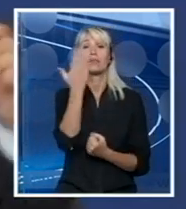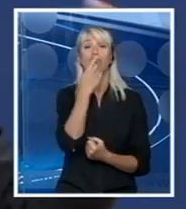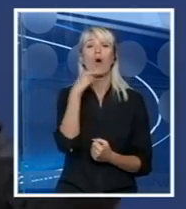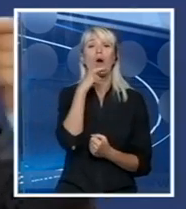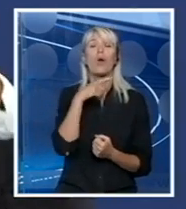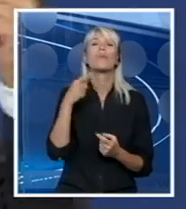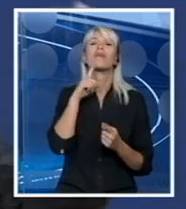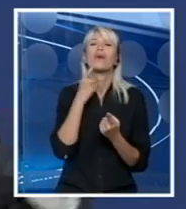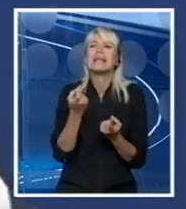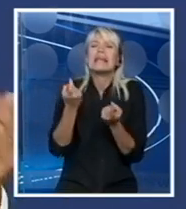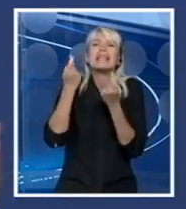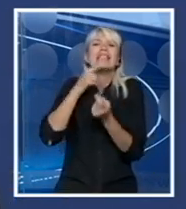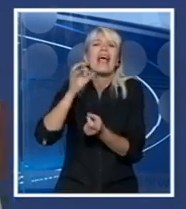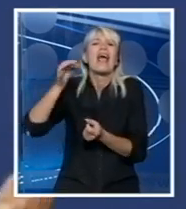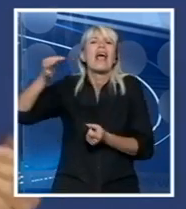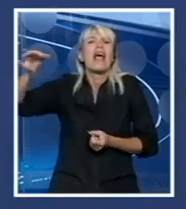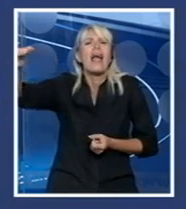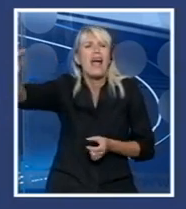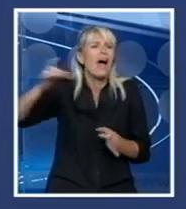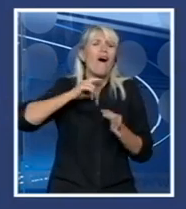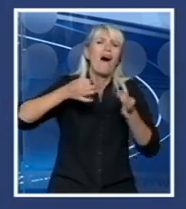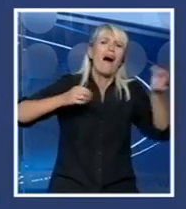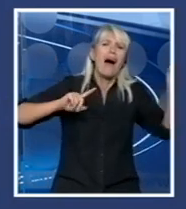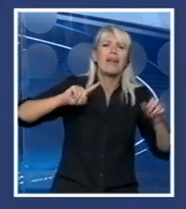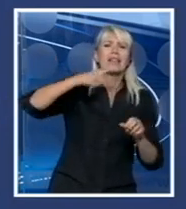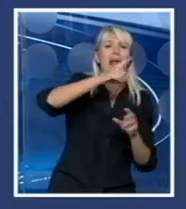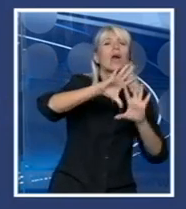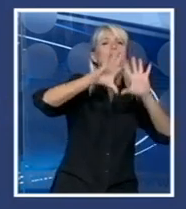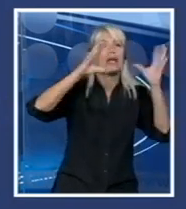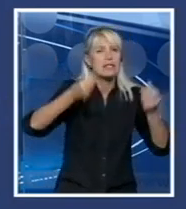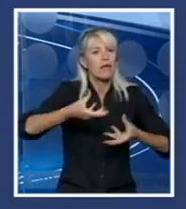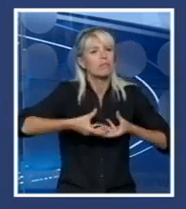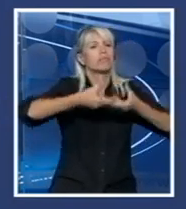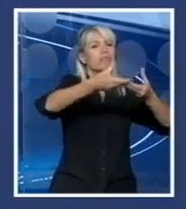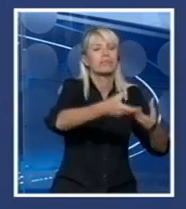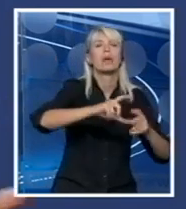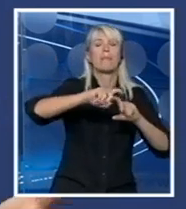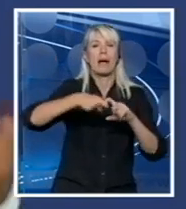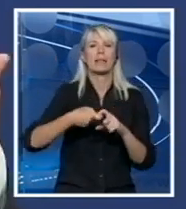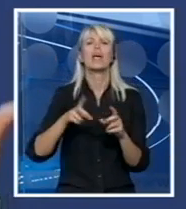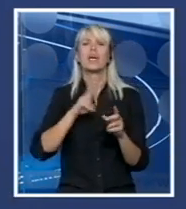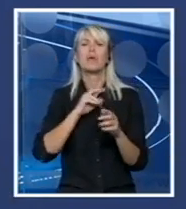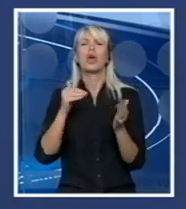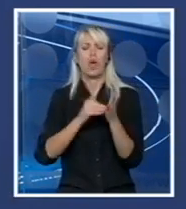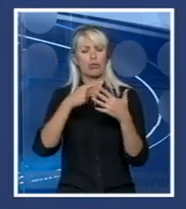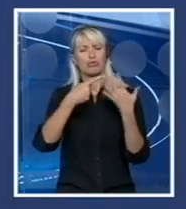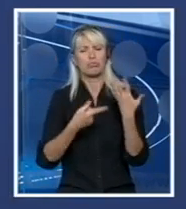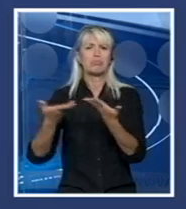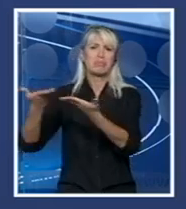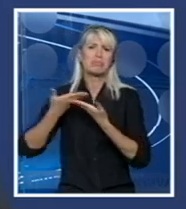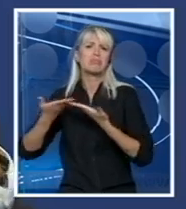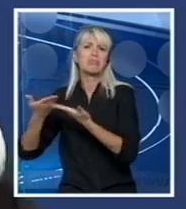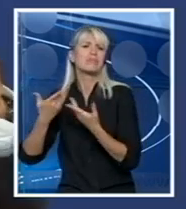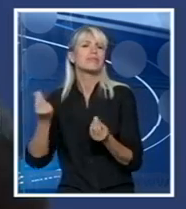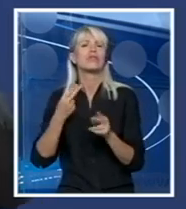zabiti da mogu da se odnesu materijali i da sva deca imaju određene uslove. Još ima tu nekih donacija, nekih pametnih klupa koji